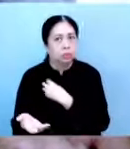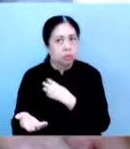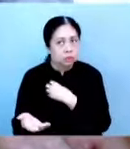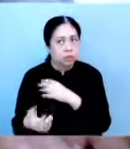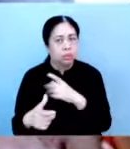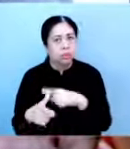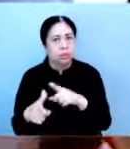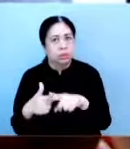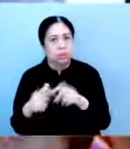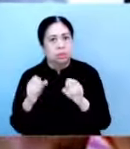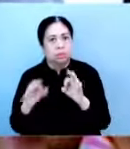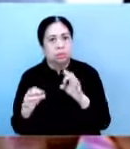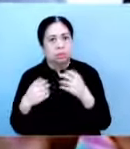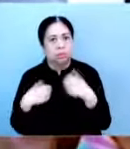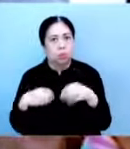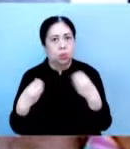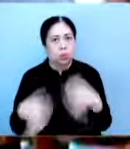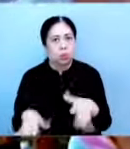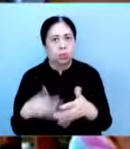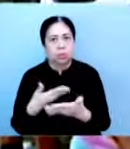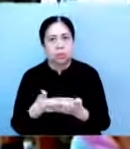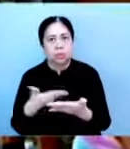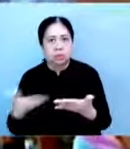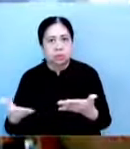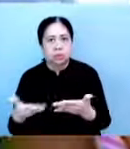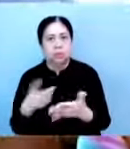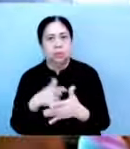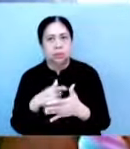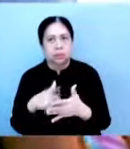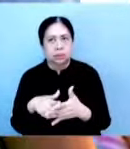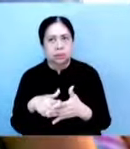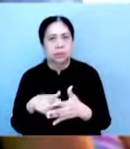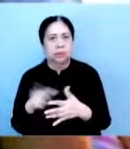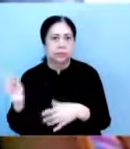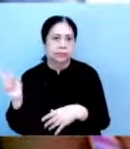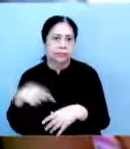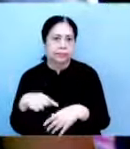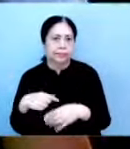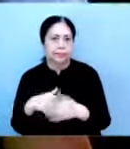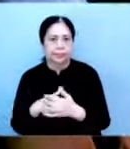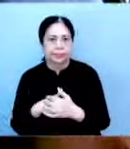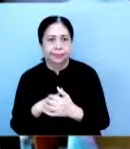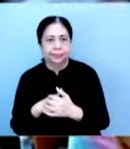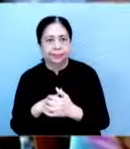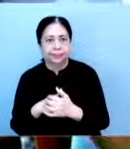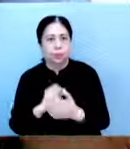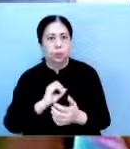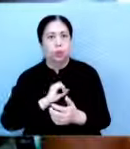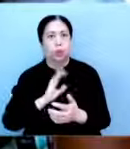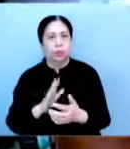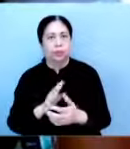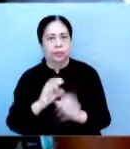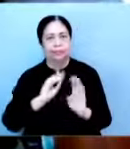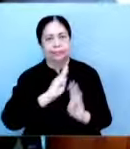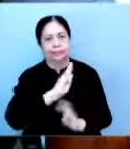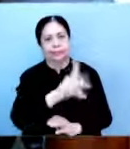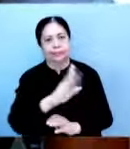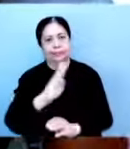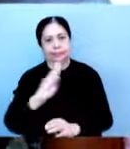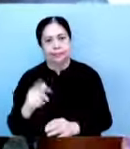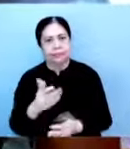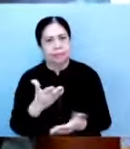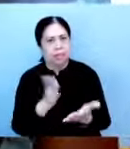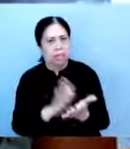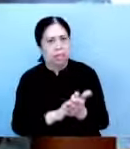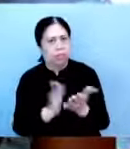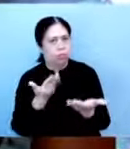may na nawalan ng gamit then kapag dumating yung mga may-ari binabalik po namin hiningan po namin ng ID